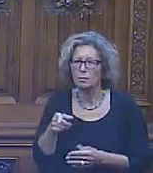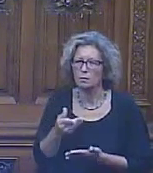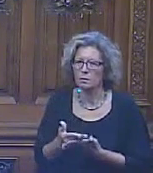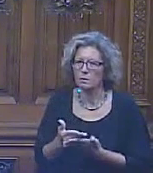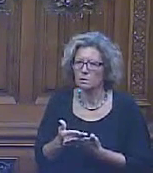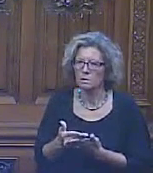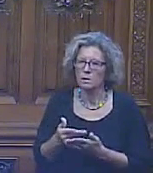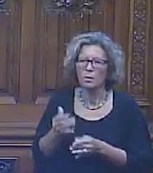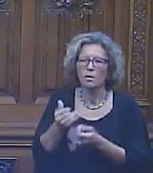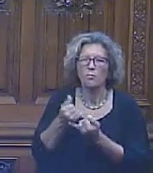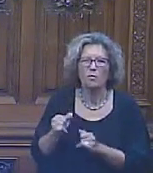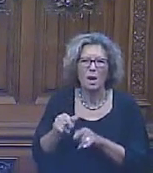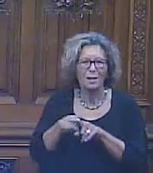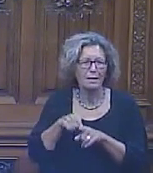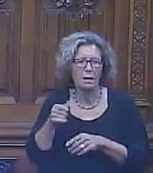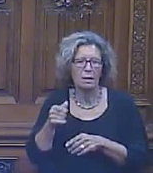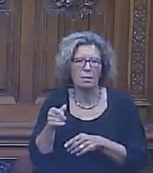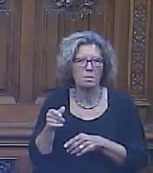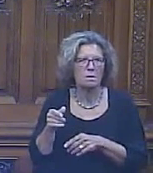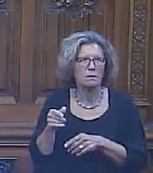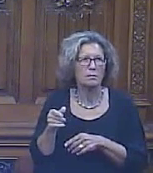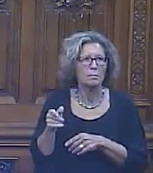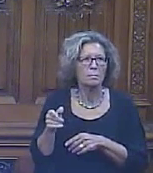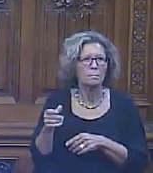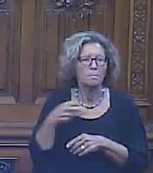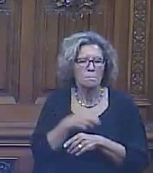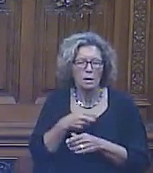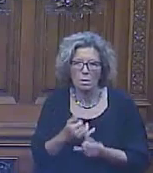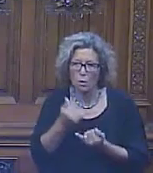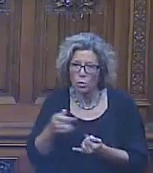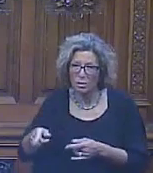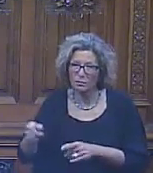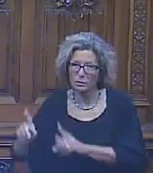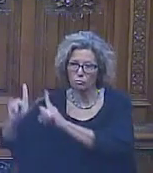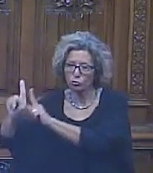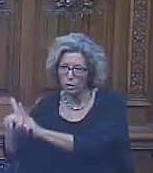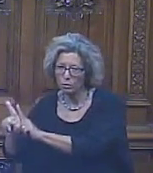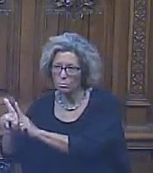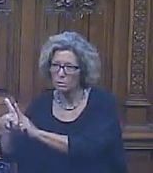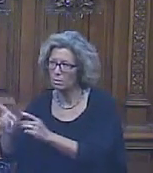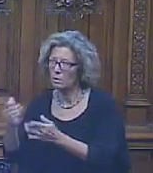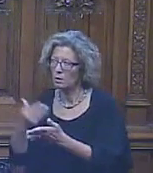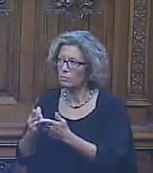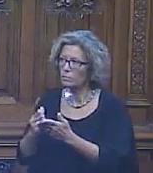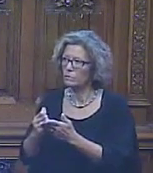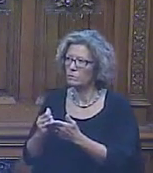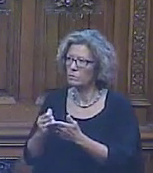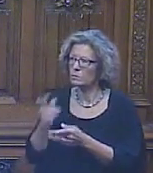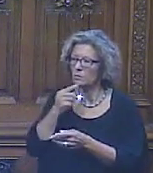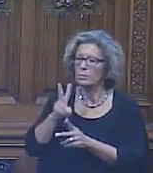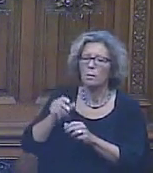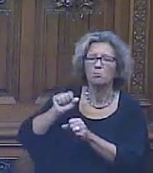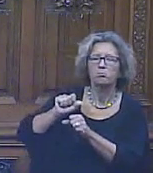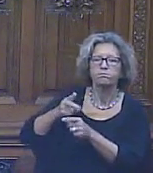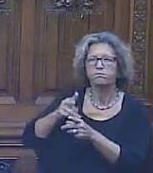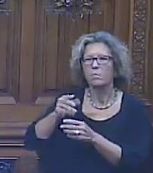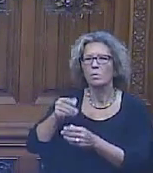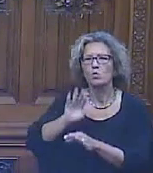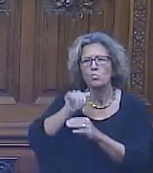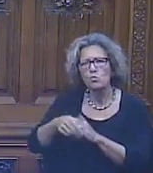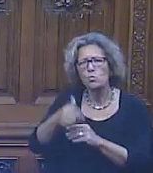der Freiheitlich sein werden, die heute hier vom Rednerpult diffamierend sprechen